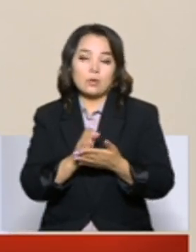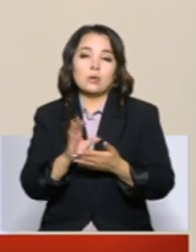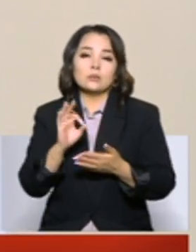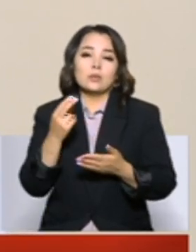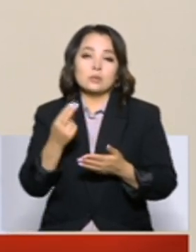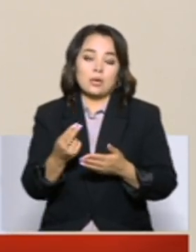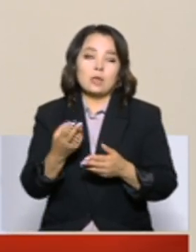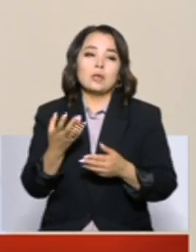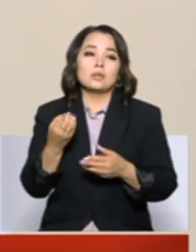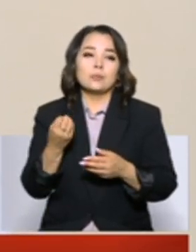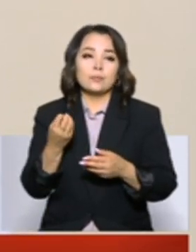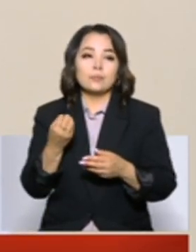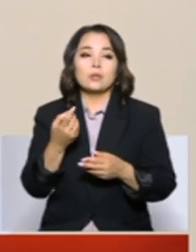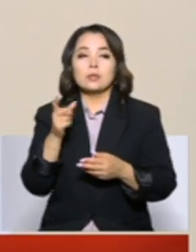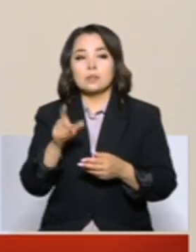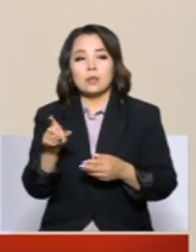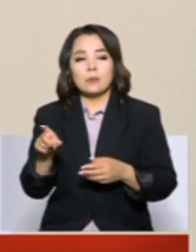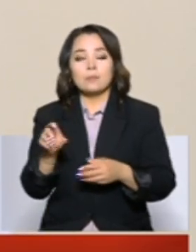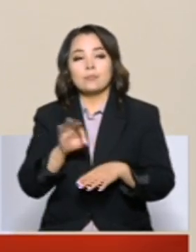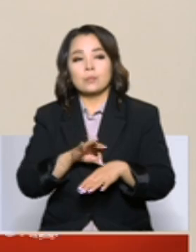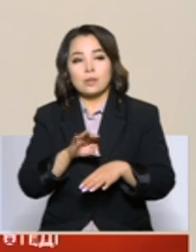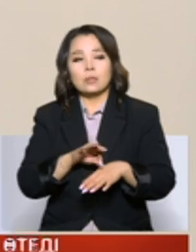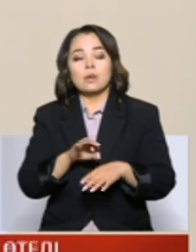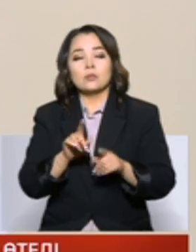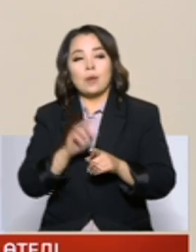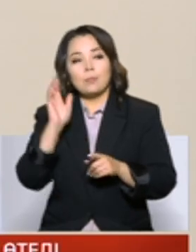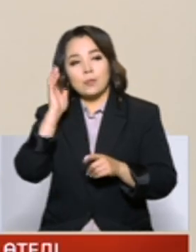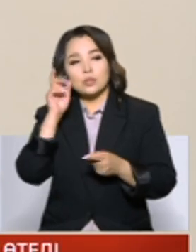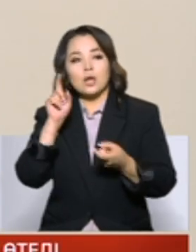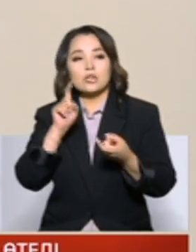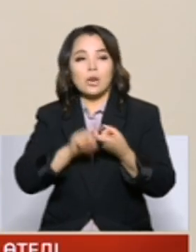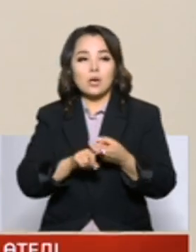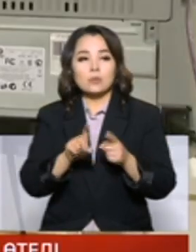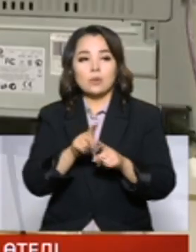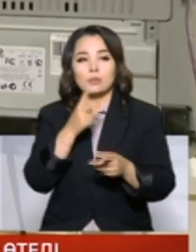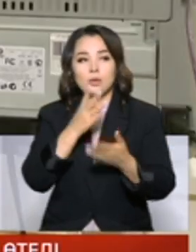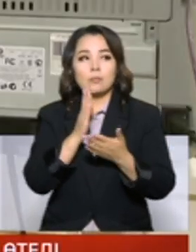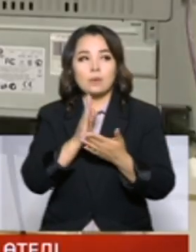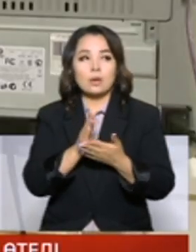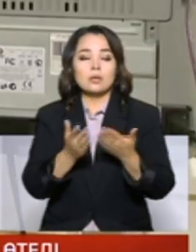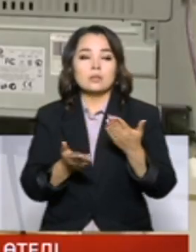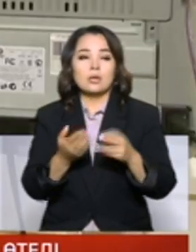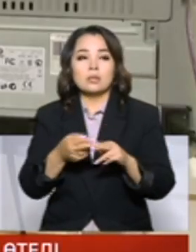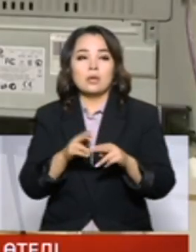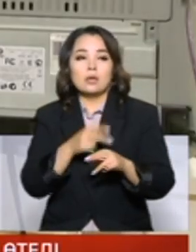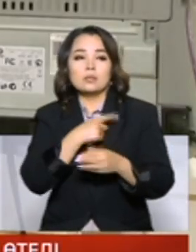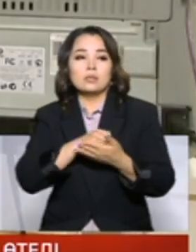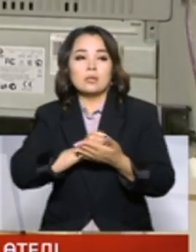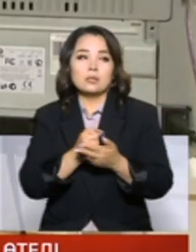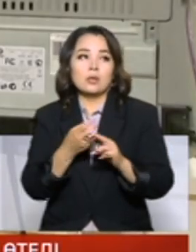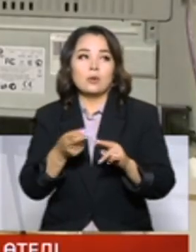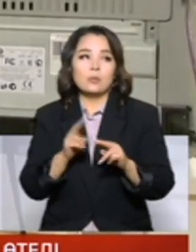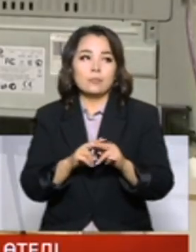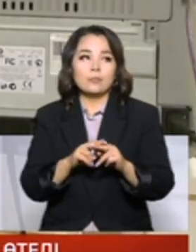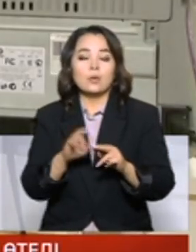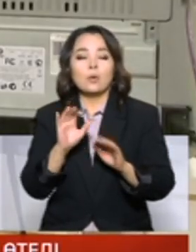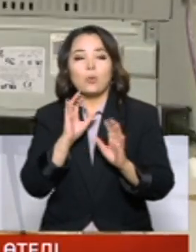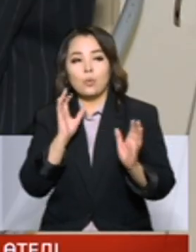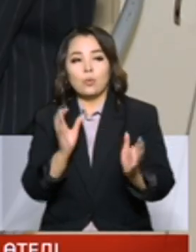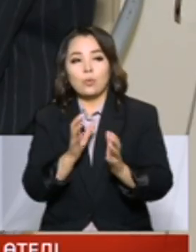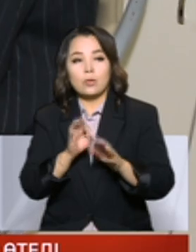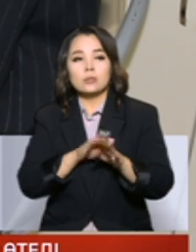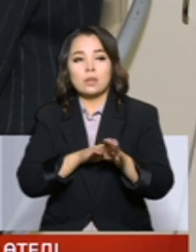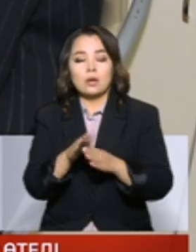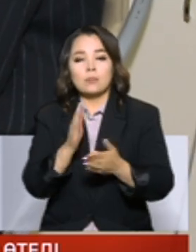әлеуметтік тағы да пациенттің психологиялық жағдайына байланысты болады. Мергерлік диагноз дегеніміз ол уход былай